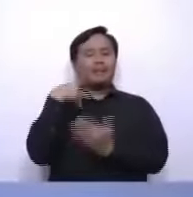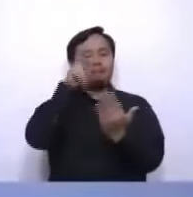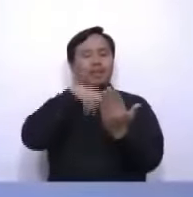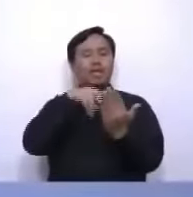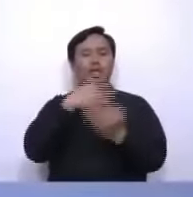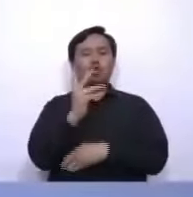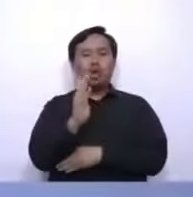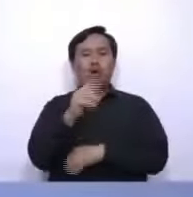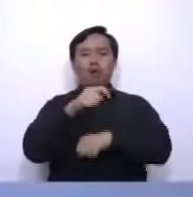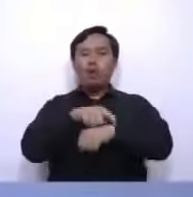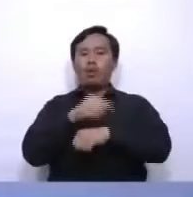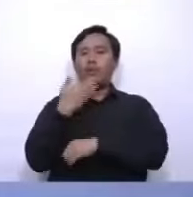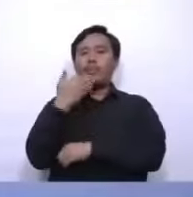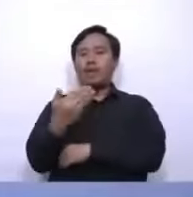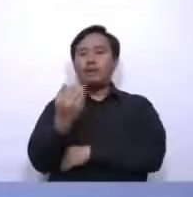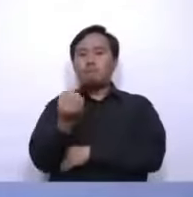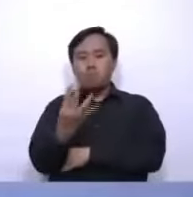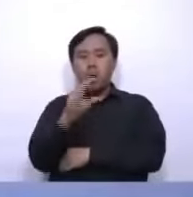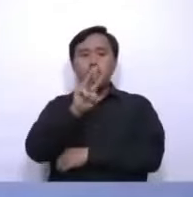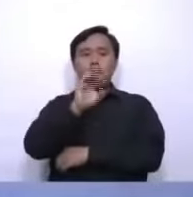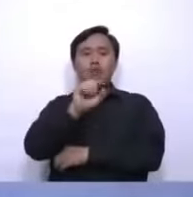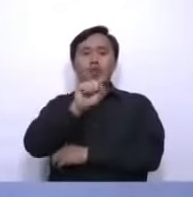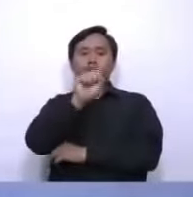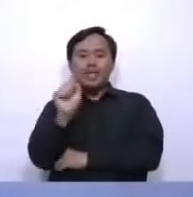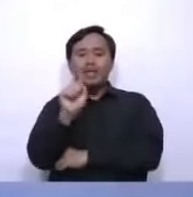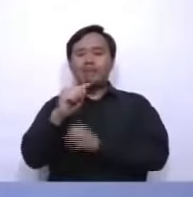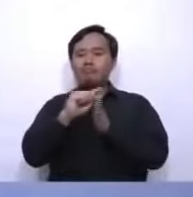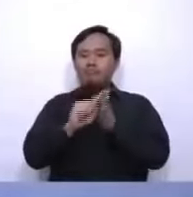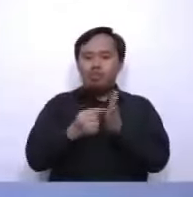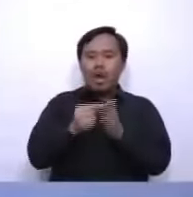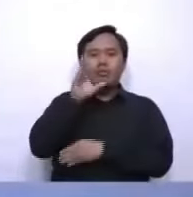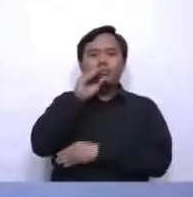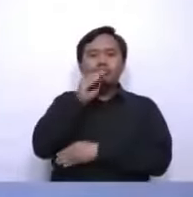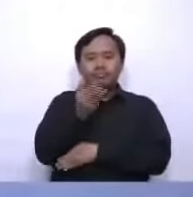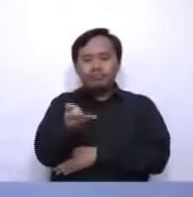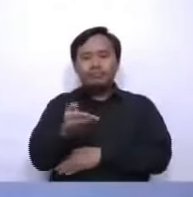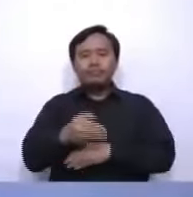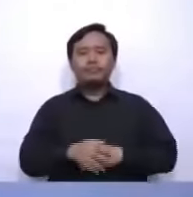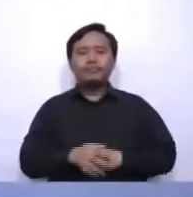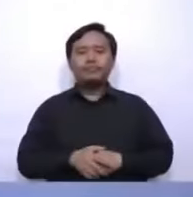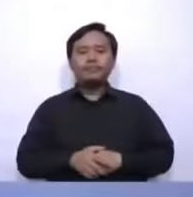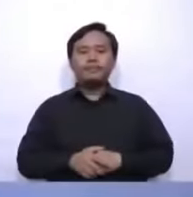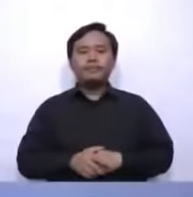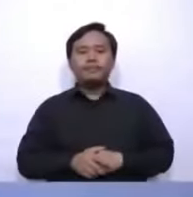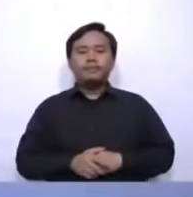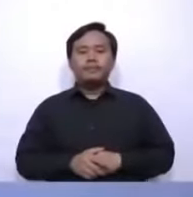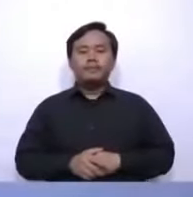bacakan. Waktu Anda bertanya, 30 detik dihitung saat Anda mulai berbicara. Silakan Pak.